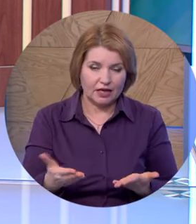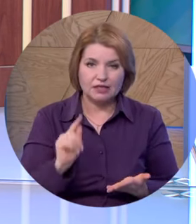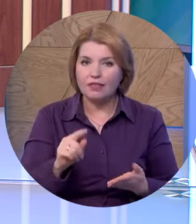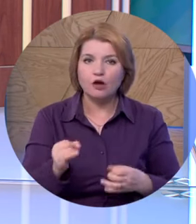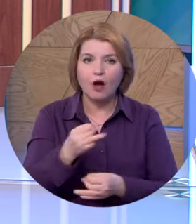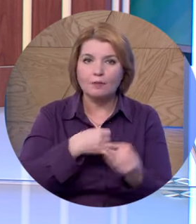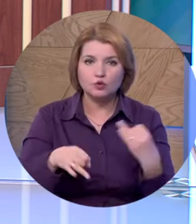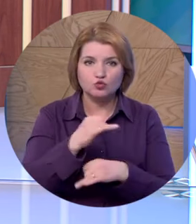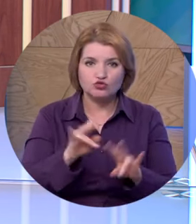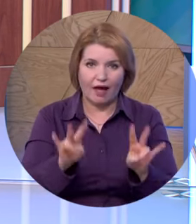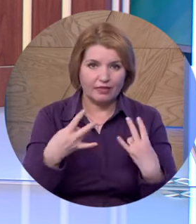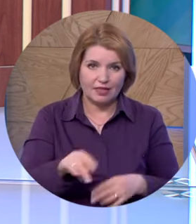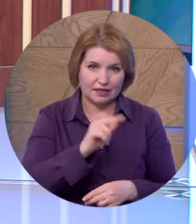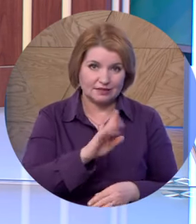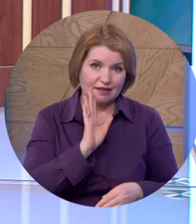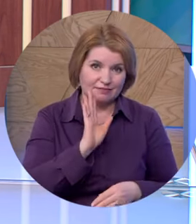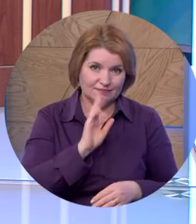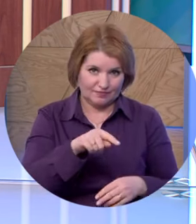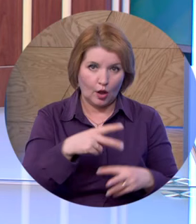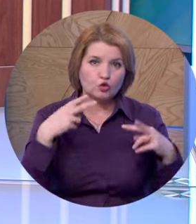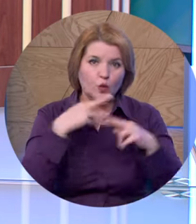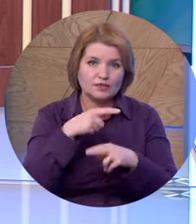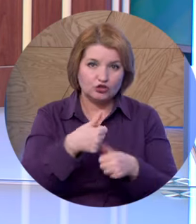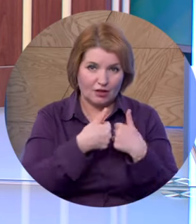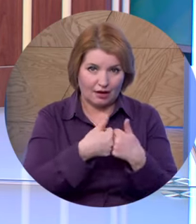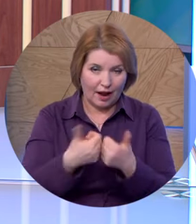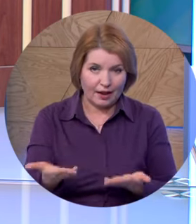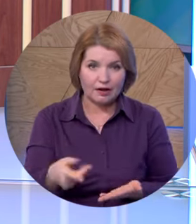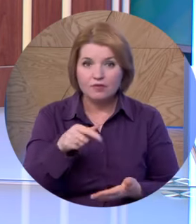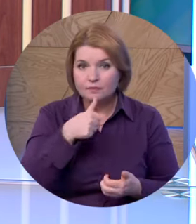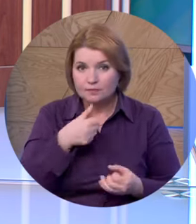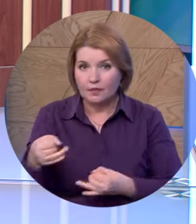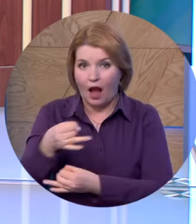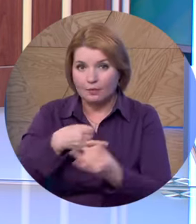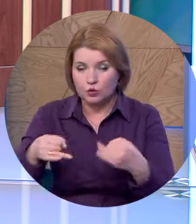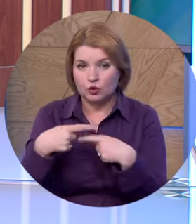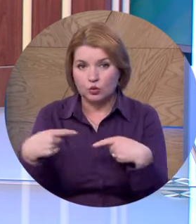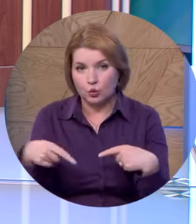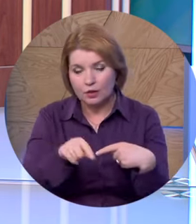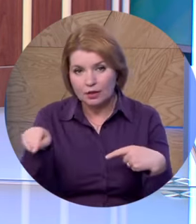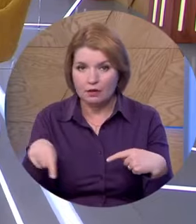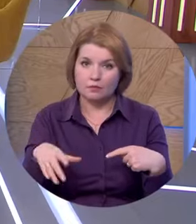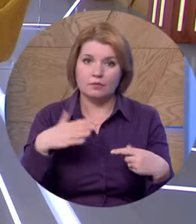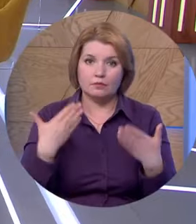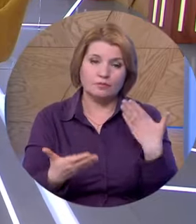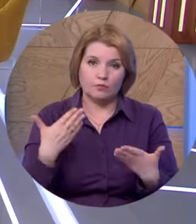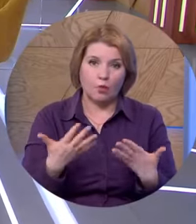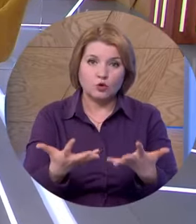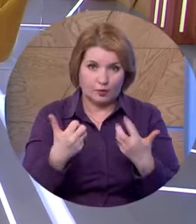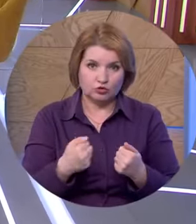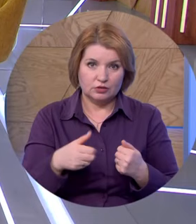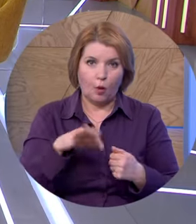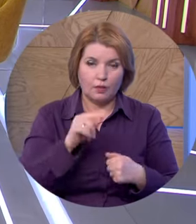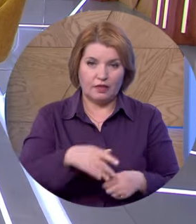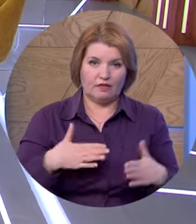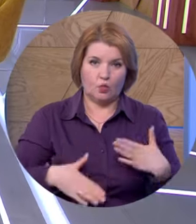обсуждать вместе с вашей токсичной коллегой. Вы обсуждаете это друг с другом и попробуйте получить от этого, может быть, звучит немножко цинично, но удовольствие, предугадывая это. Мне кажется,